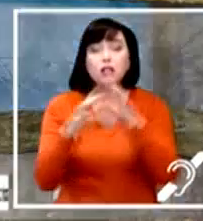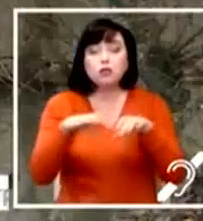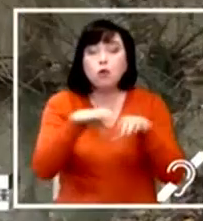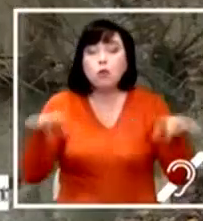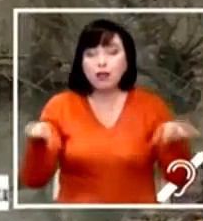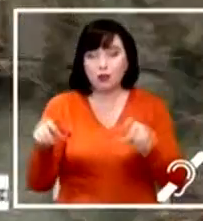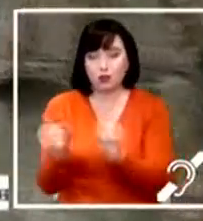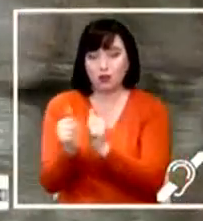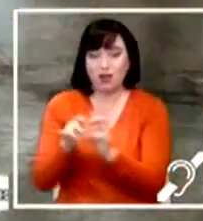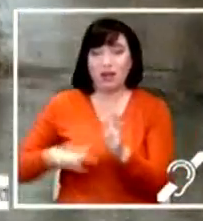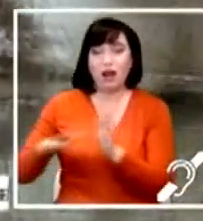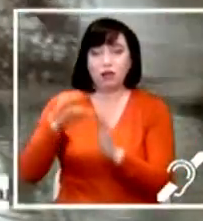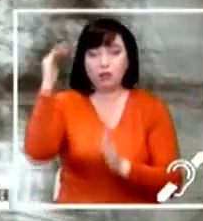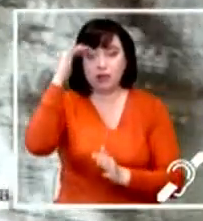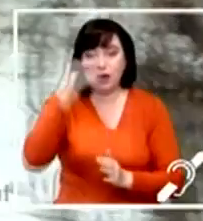regiune.